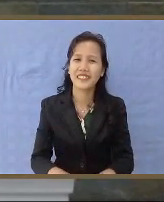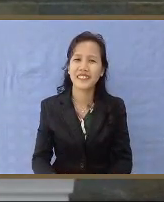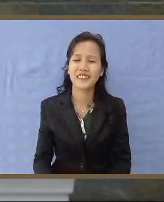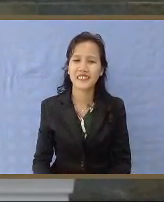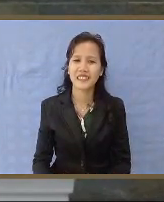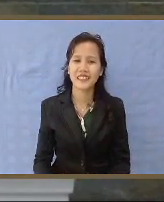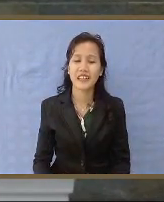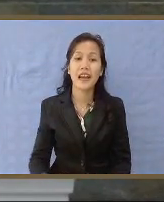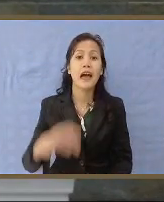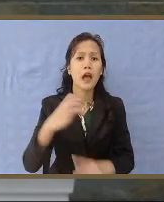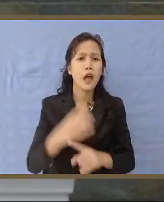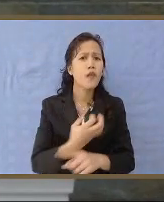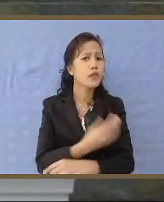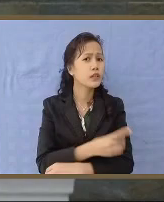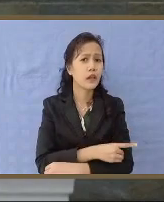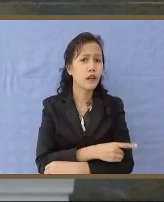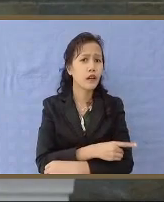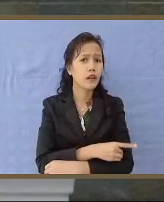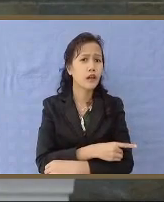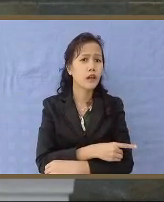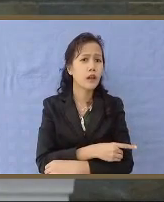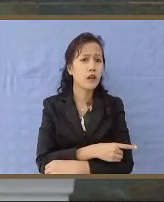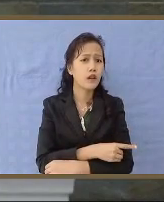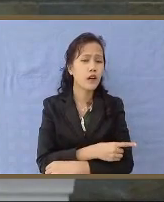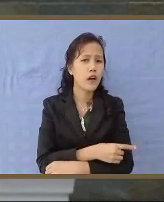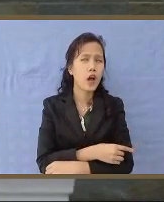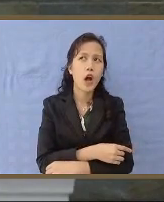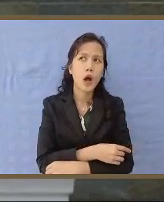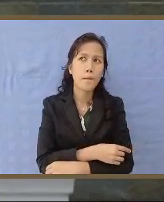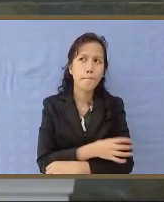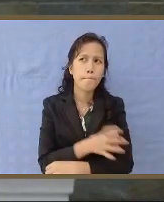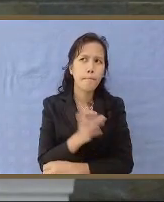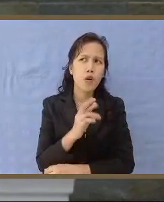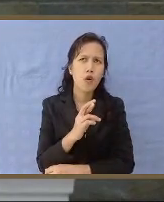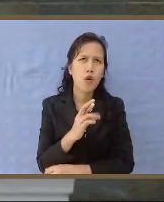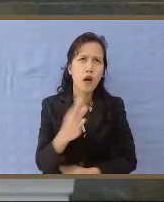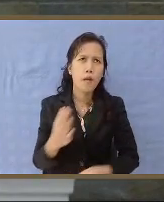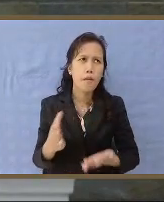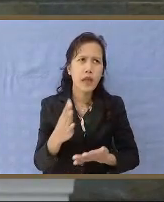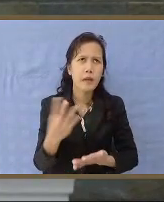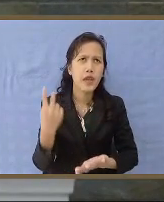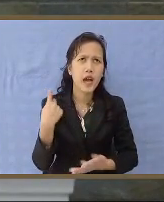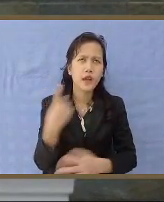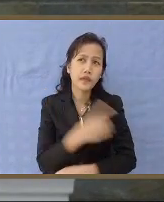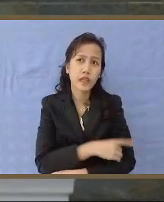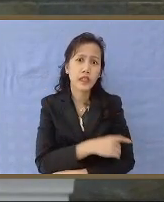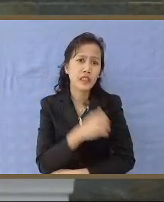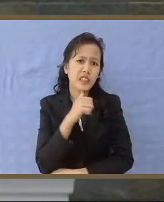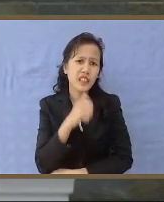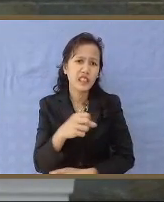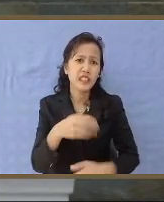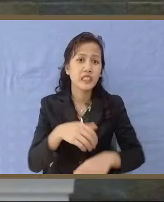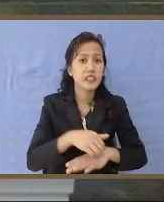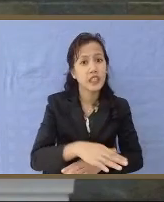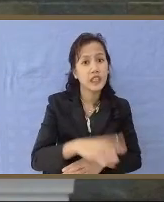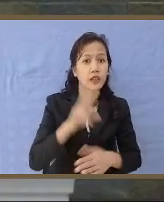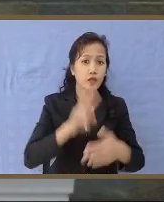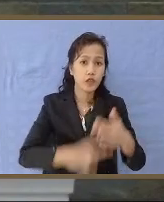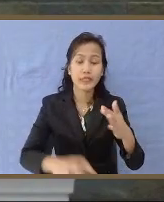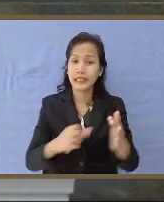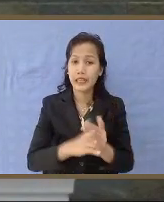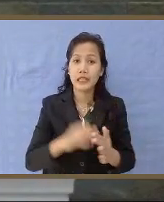halos araw-araw, hindi, meron lamang pong araw ako na hindi na nakapagpadala sa inyo ng verse that is